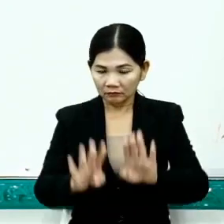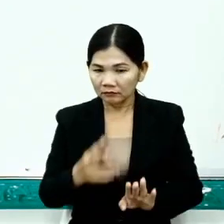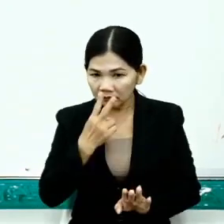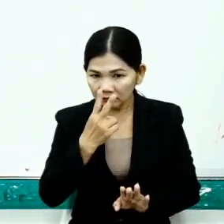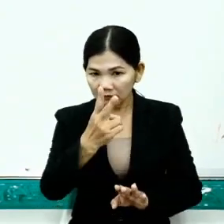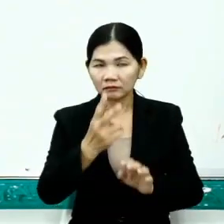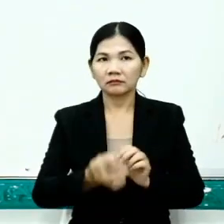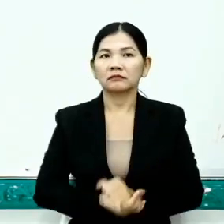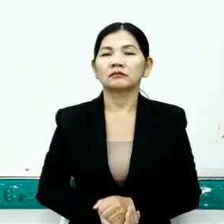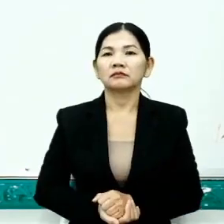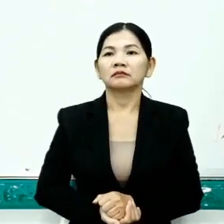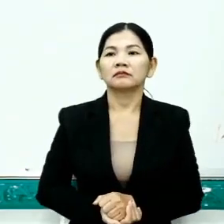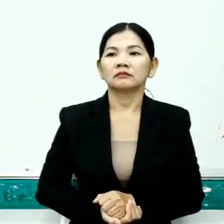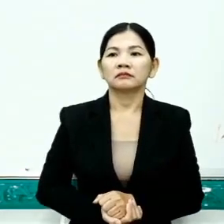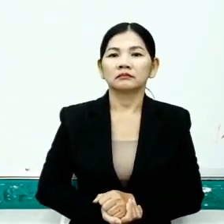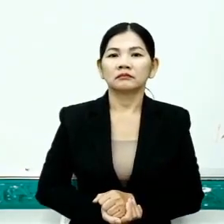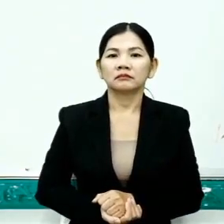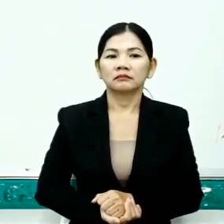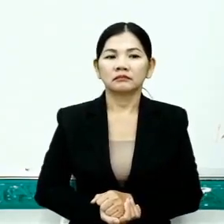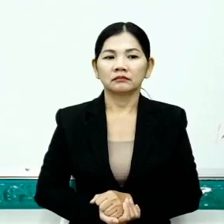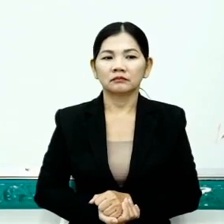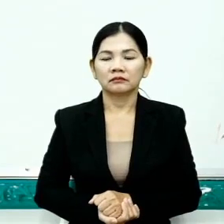ទៀងផ្ទាត់ទាំងអស់គ្នា